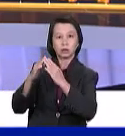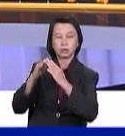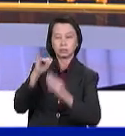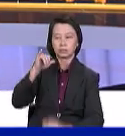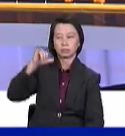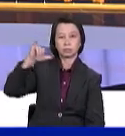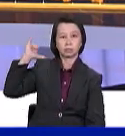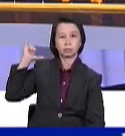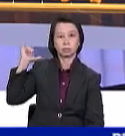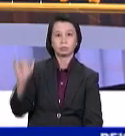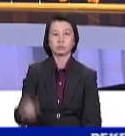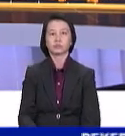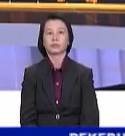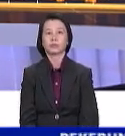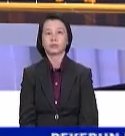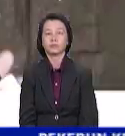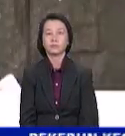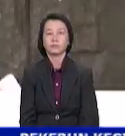semalam.